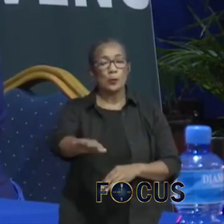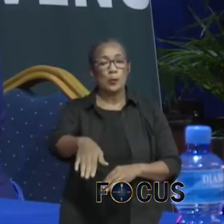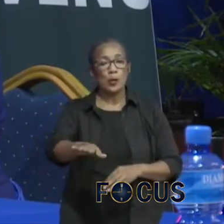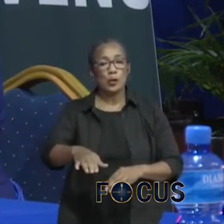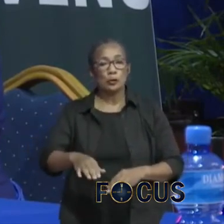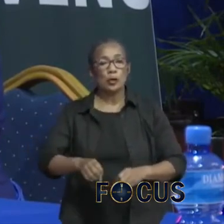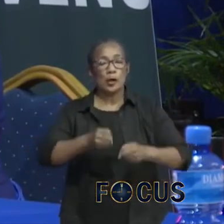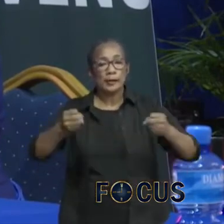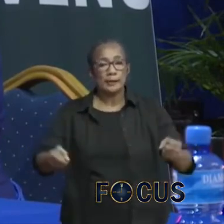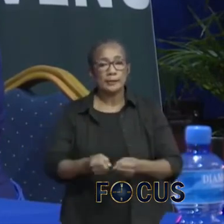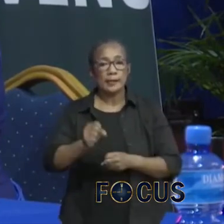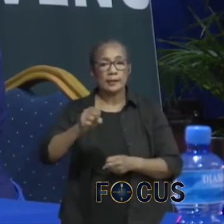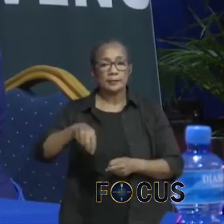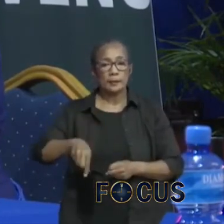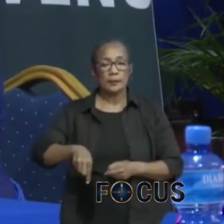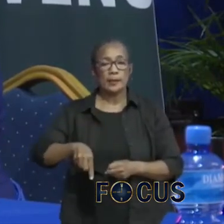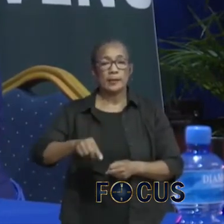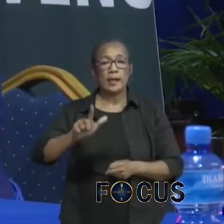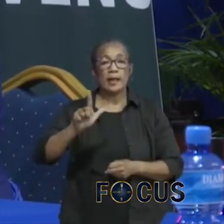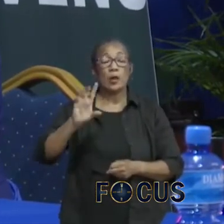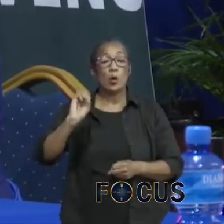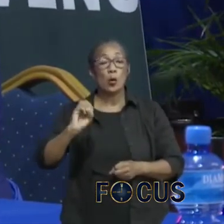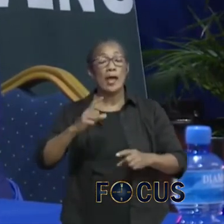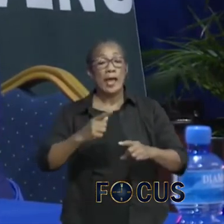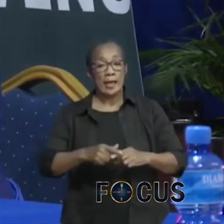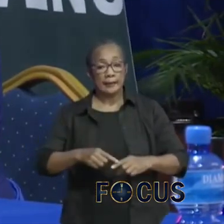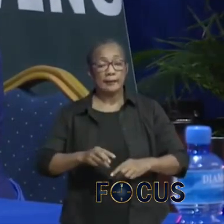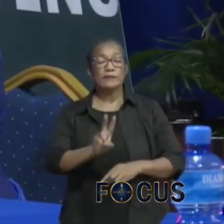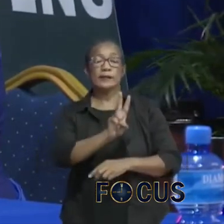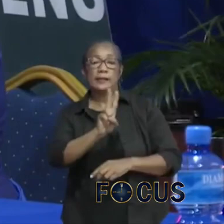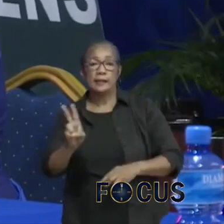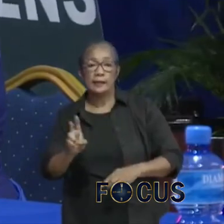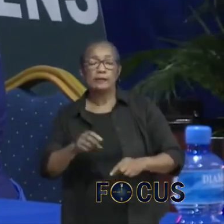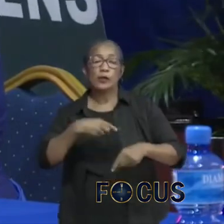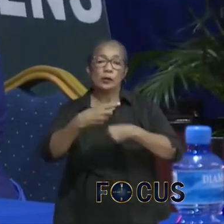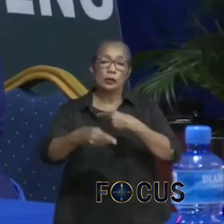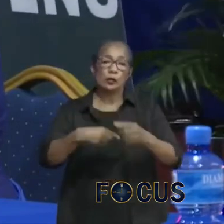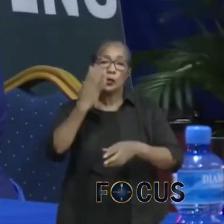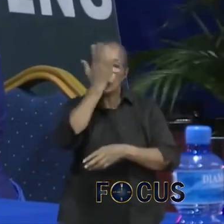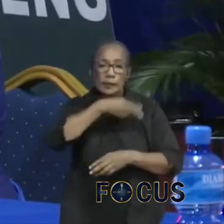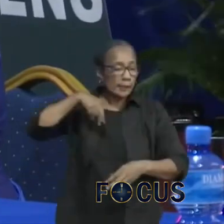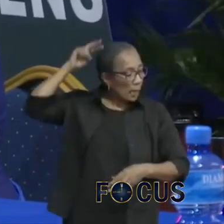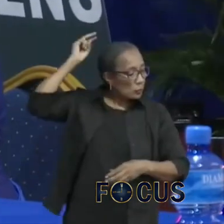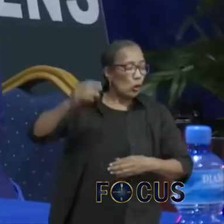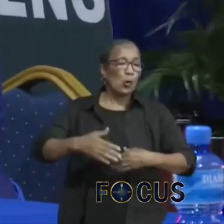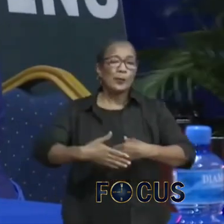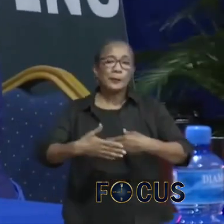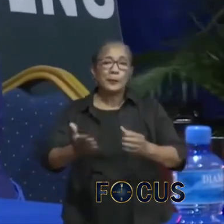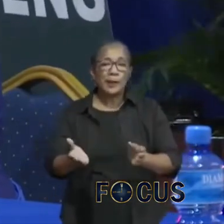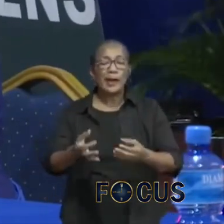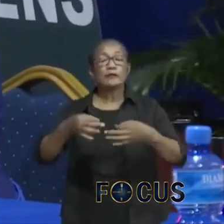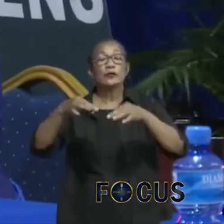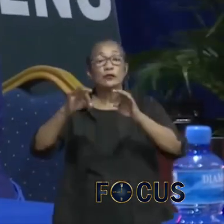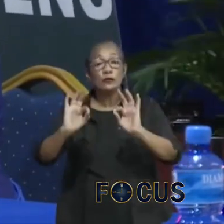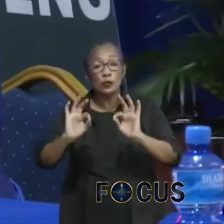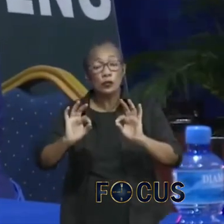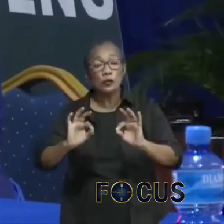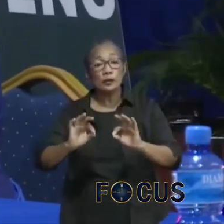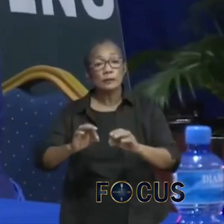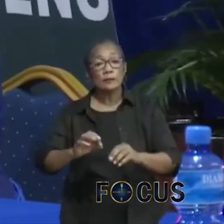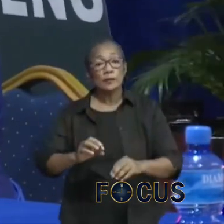Bushoudersorganisatie PLO en de Vereniging voor Ontwikkeling Surinaams Openbaar Vervoer,